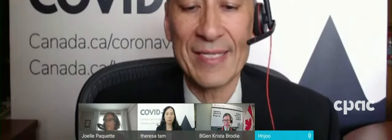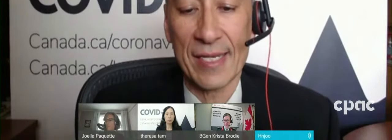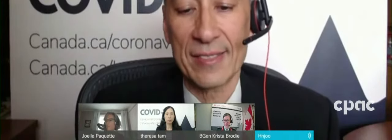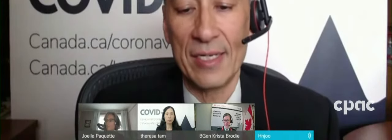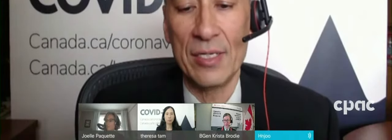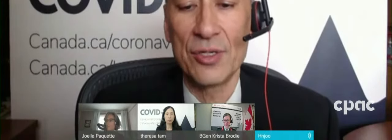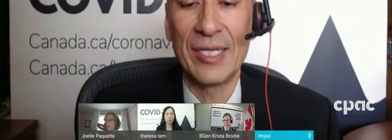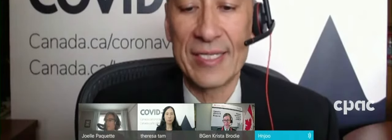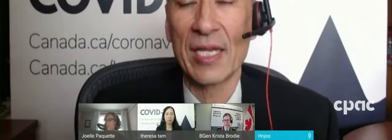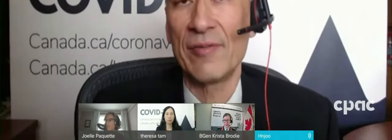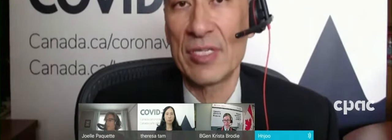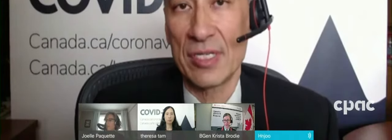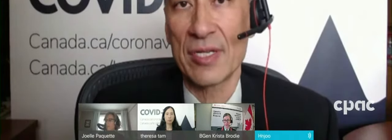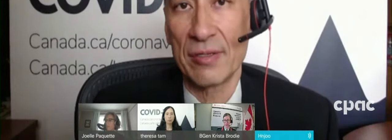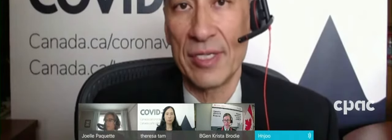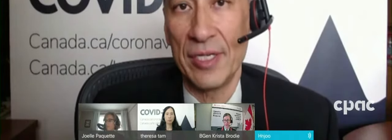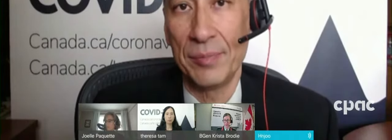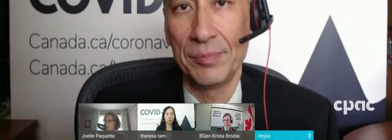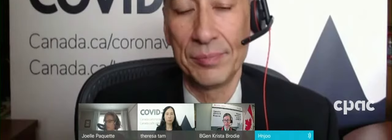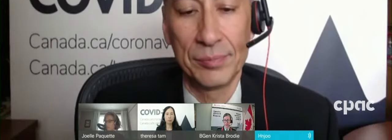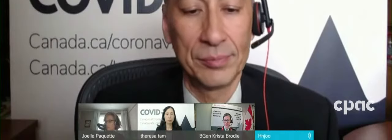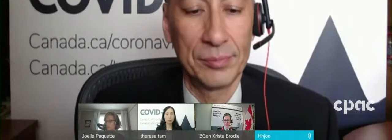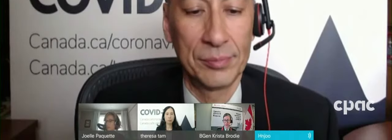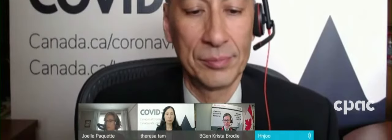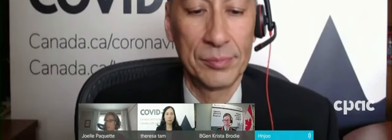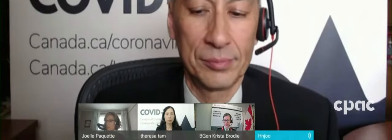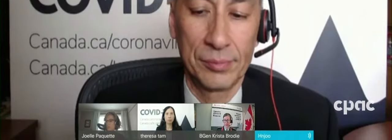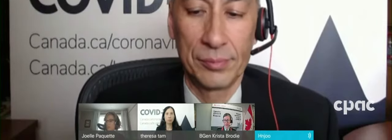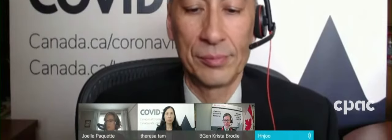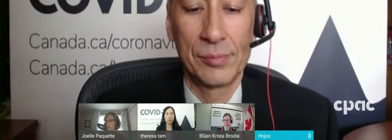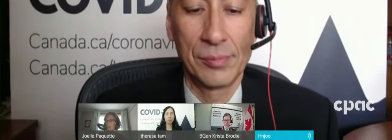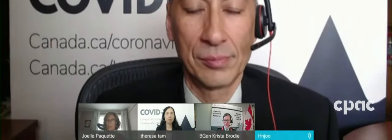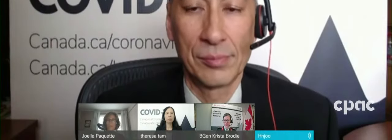pression exercée sur les services de santé.